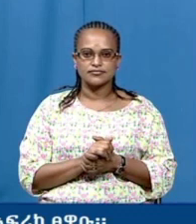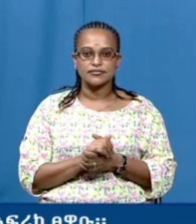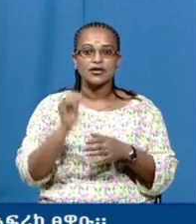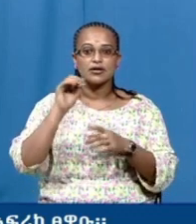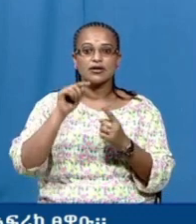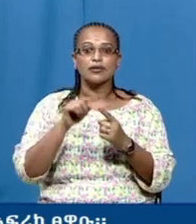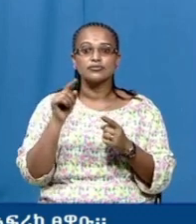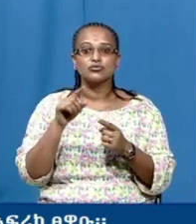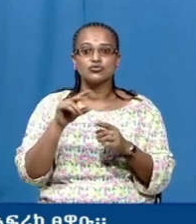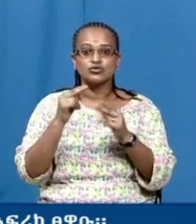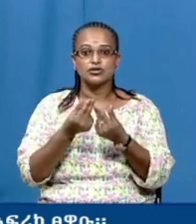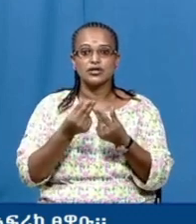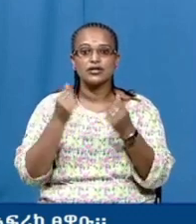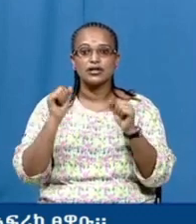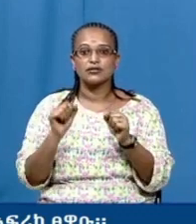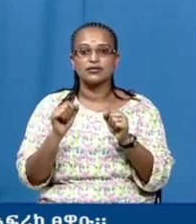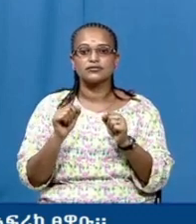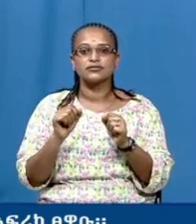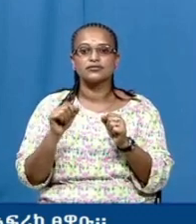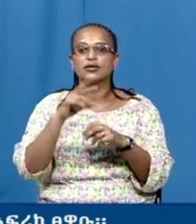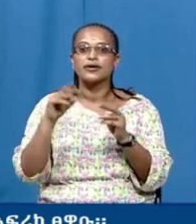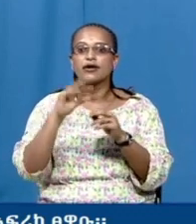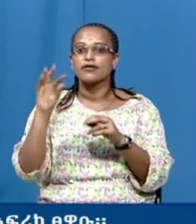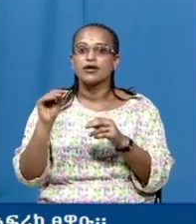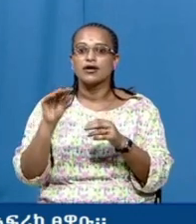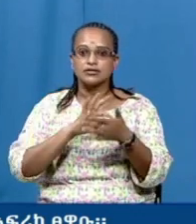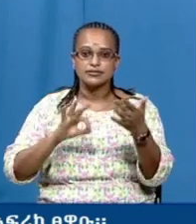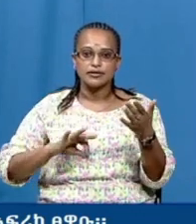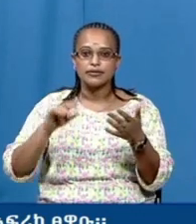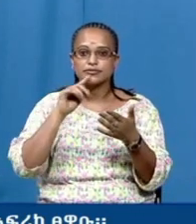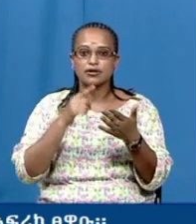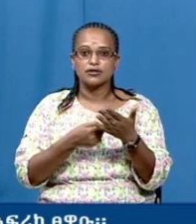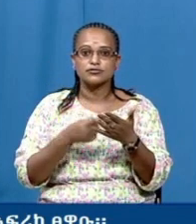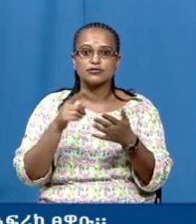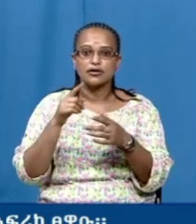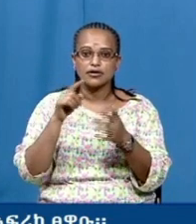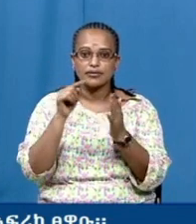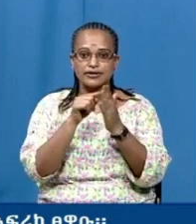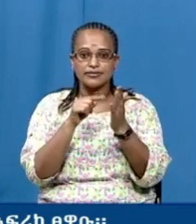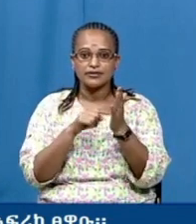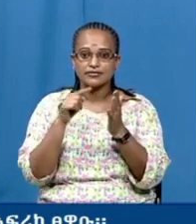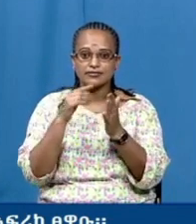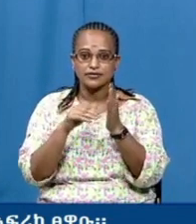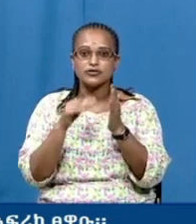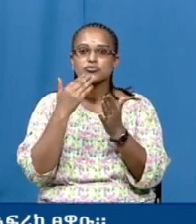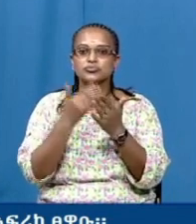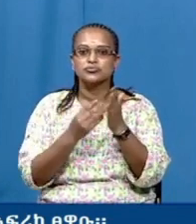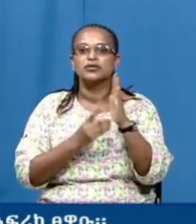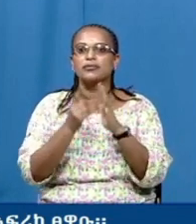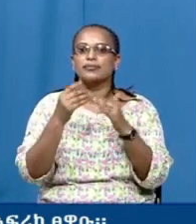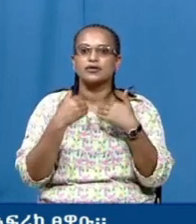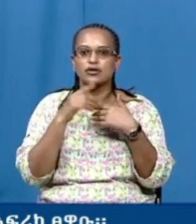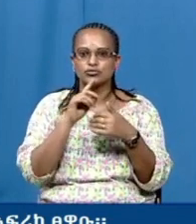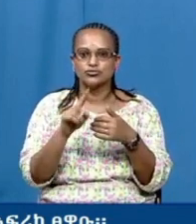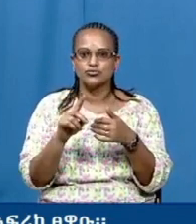ካብ ጉጅለ ክኢላታት ህብረት አፍሪካ ዝበጽሕና ጸብጻብ ከም ዘረጋግጾ በፍላይ ኣብ ገሊኦም ነጥብታት እቲ ስምምዕነት ጽቡቕ ምዕባለ ምህላው